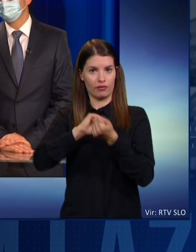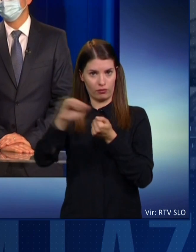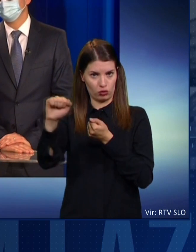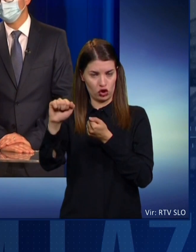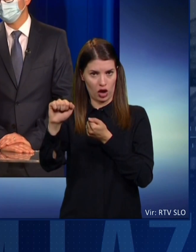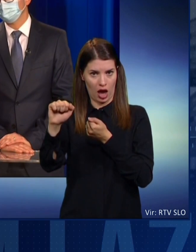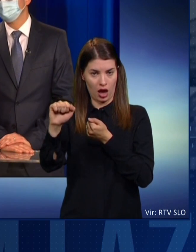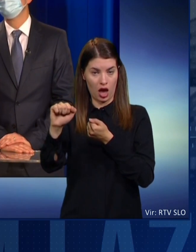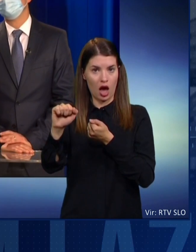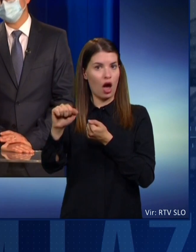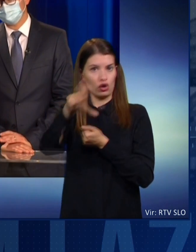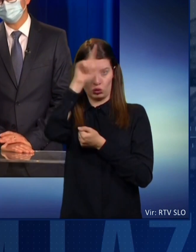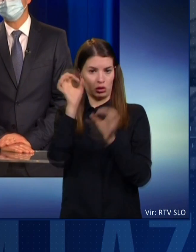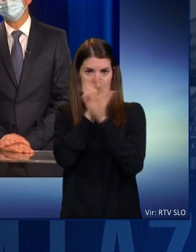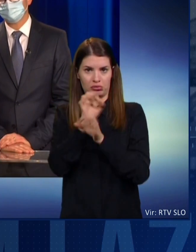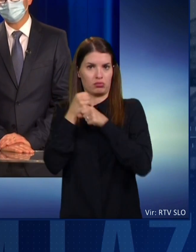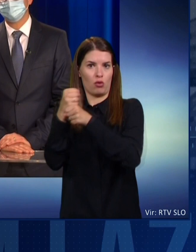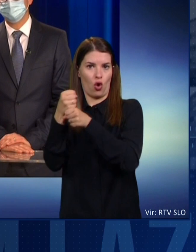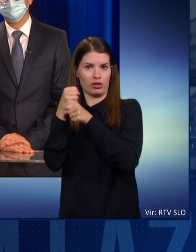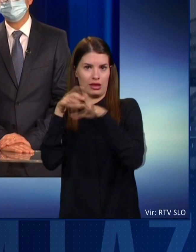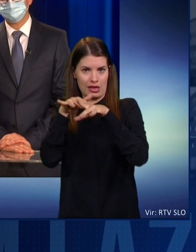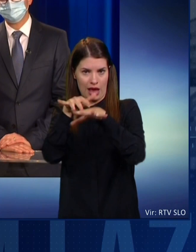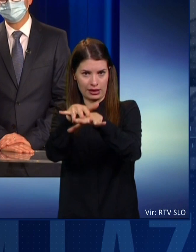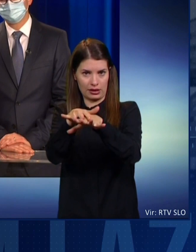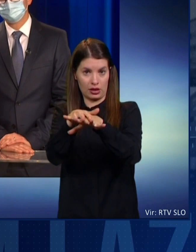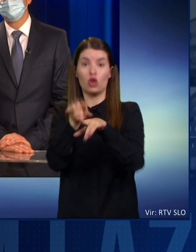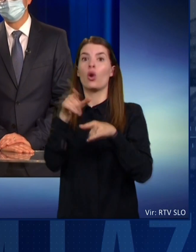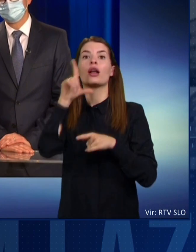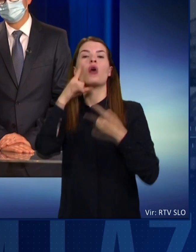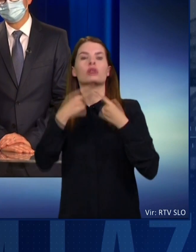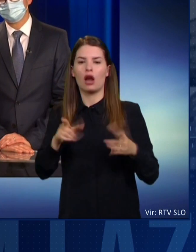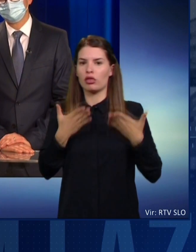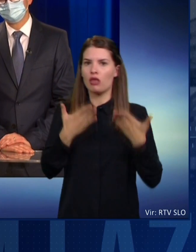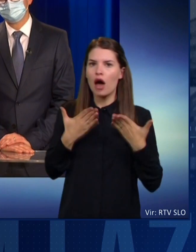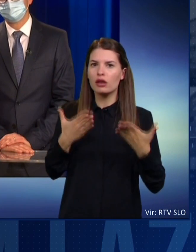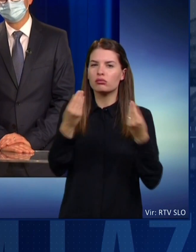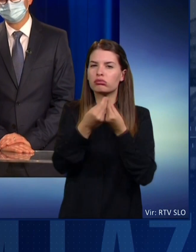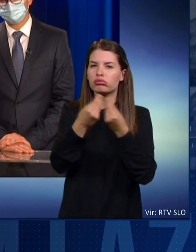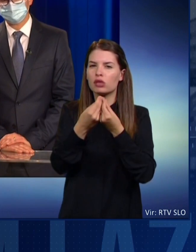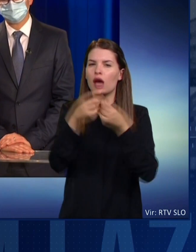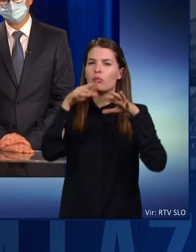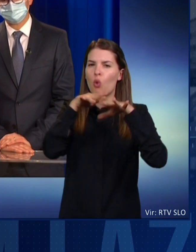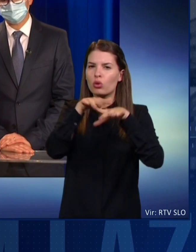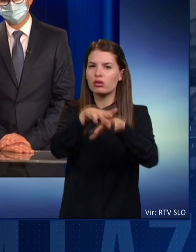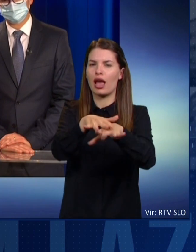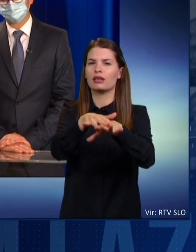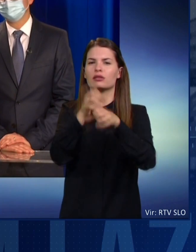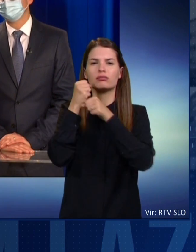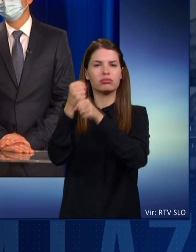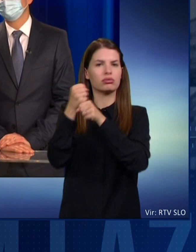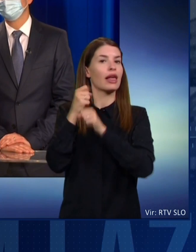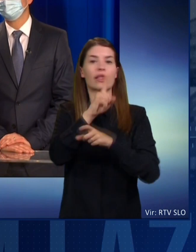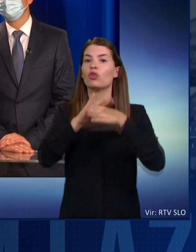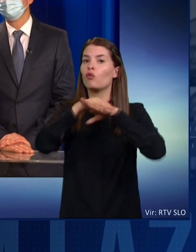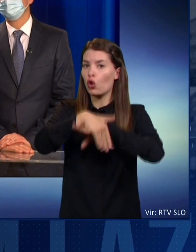ni bilo ljudi na ulicah. In to je bistvena razlika. Danes so pa množične protesti, množične demonstracije, nezadovoljstvo